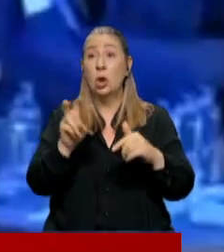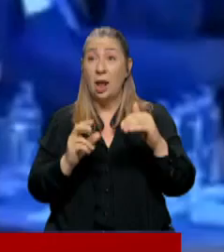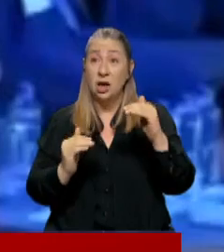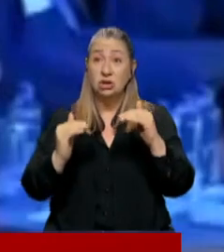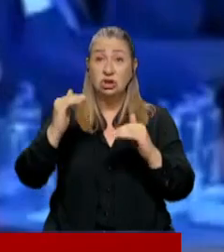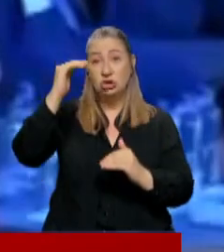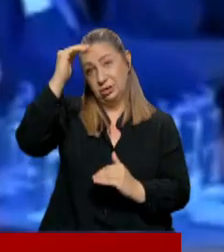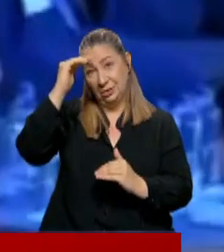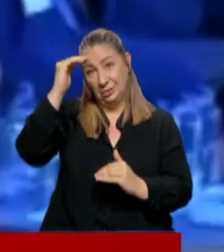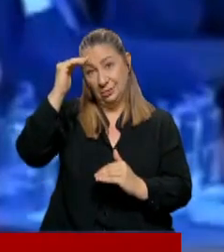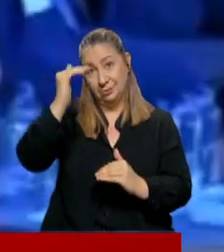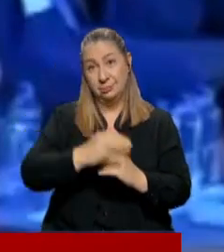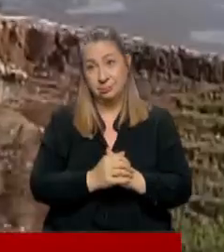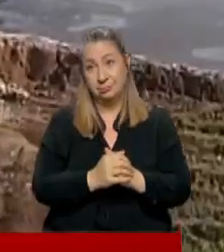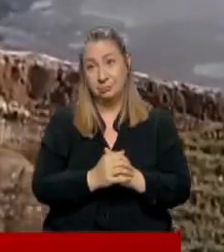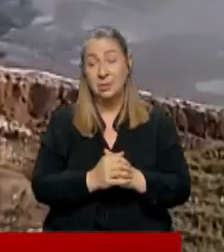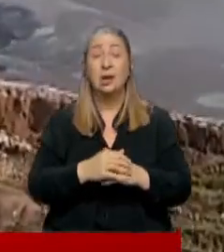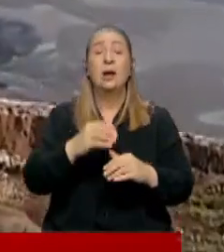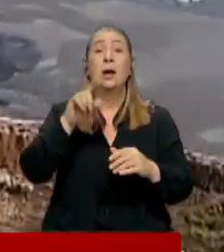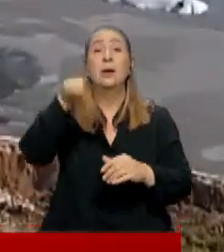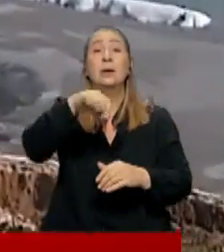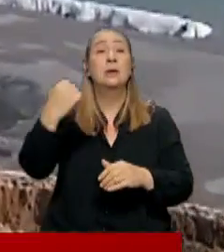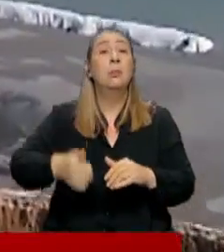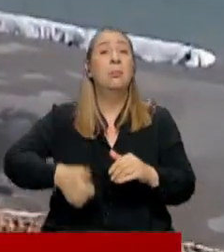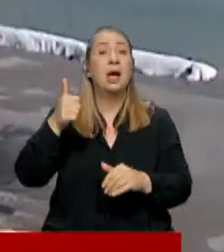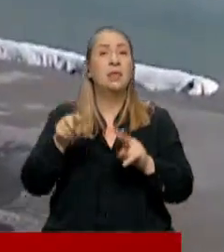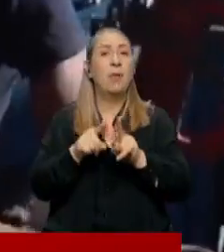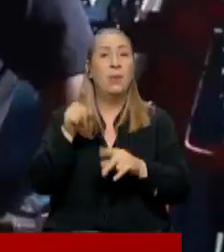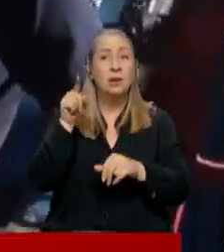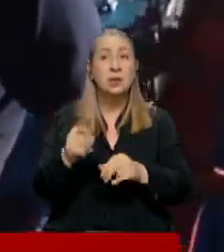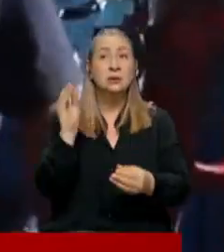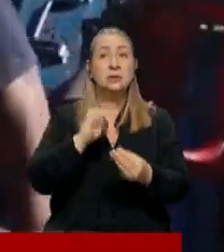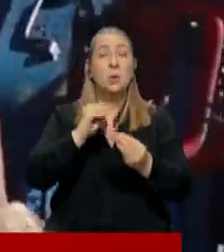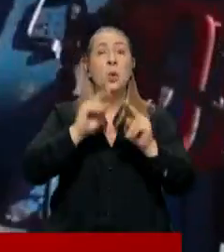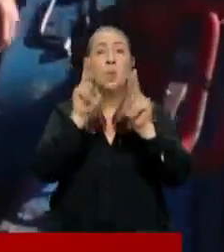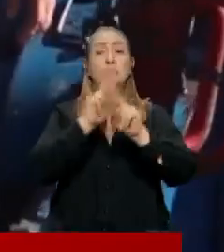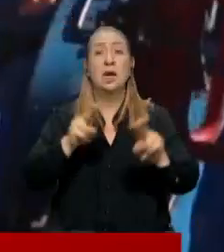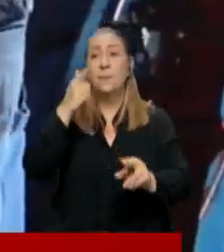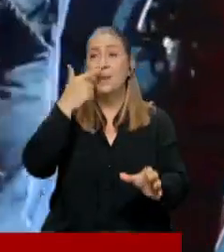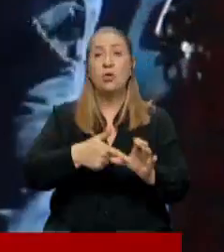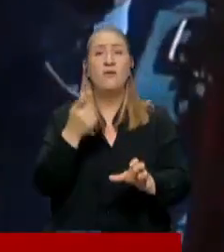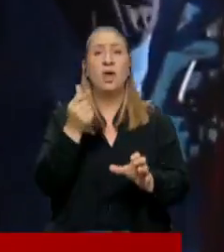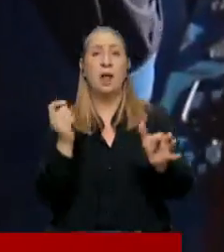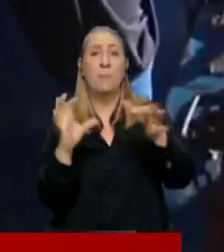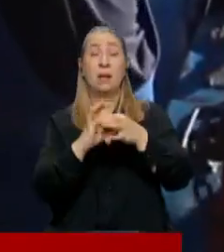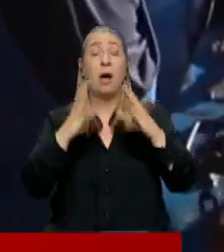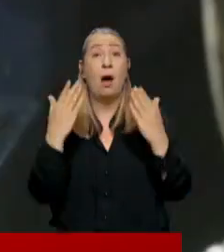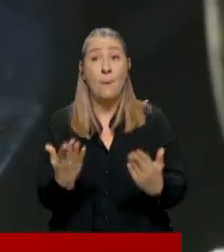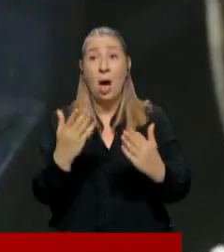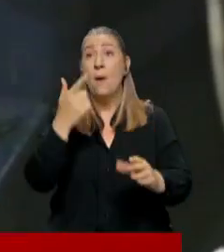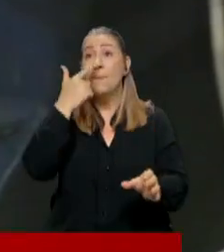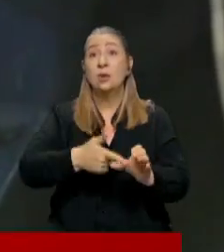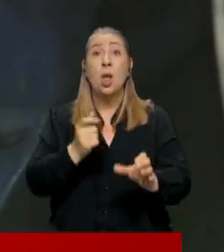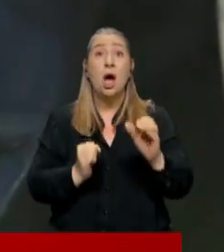kadar yükselmiş durumda. Hazine ve Maliye Bakanı Nebati zamları uluslararası petrol fiyatına bağladı ama